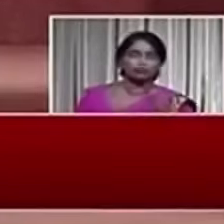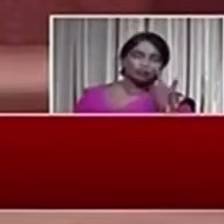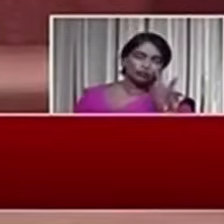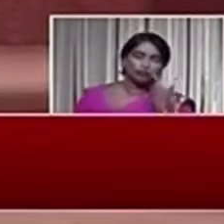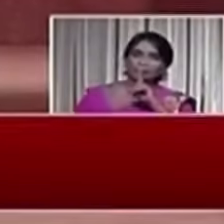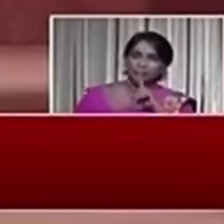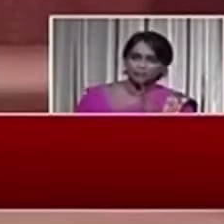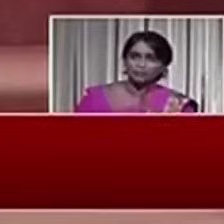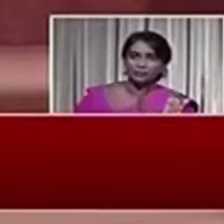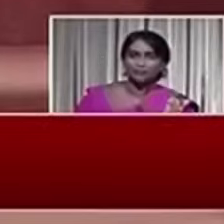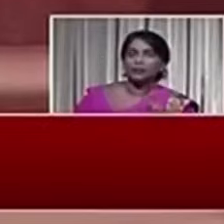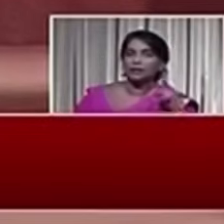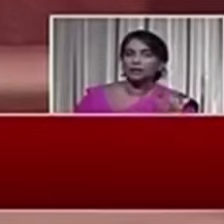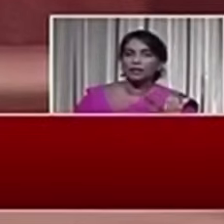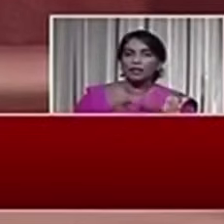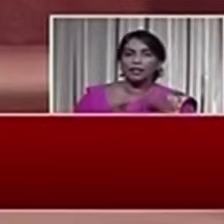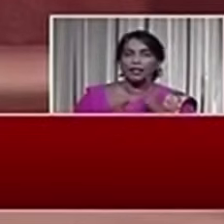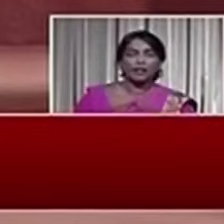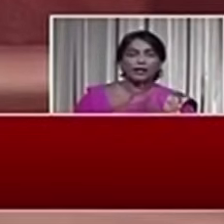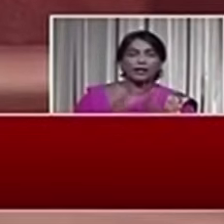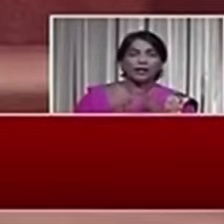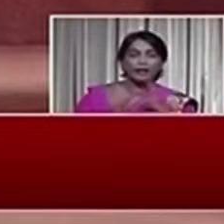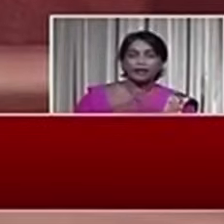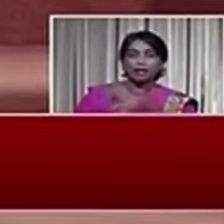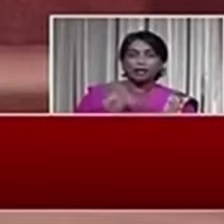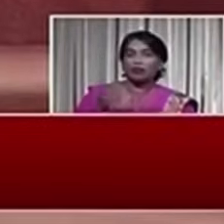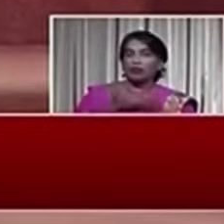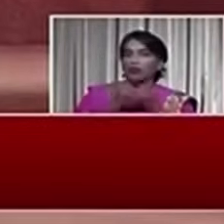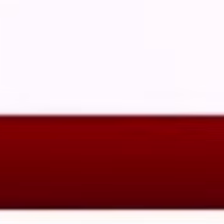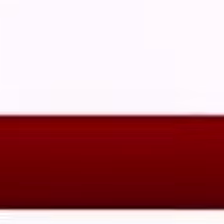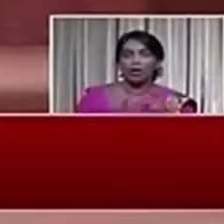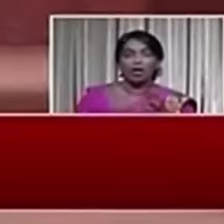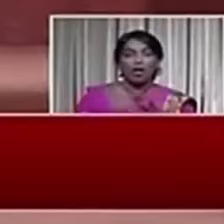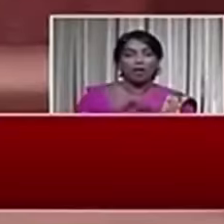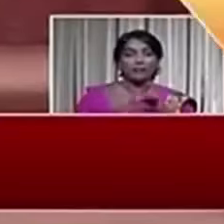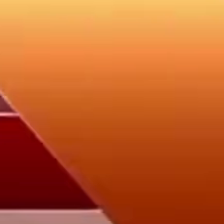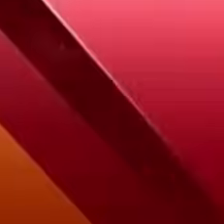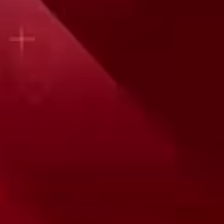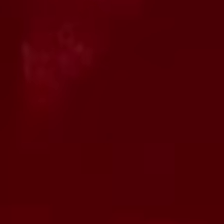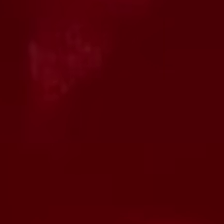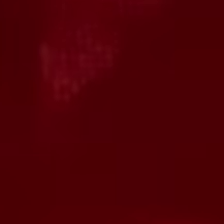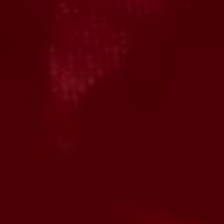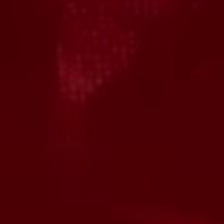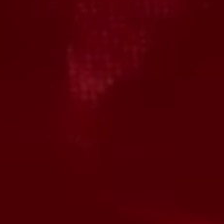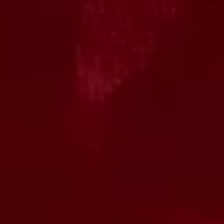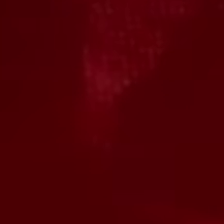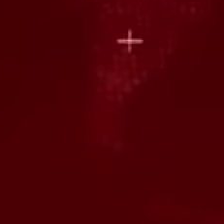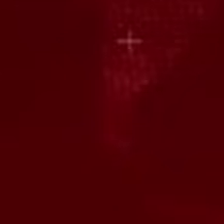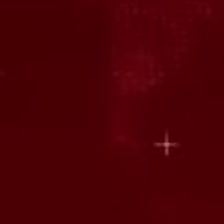කනගාටුවෙන් කියන්නට ඕන එක්ස්රේ කාමරා අද වෙනකන් ඇරලා නැහැ. රෝහලට අධ්‍යක්ෂකවරයෙක් පත් කළා නැහැ.